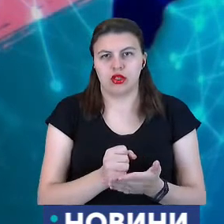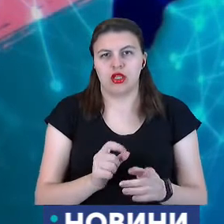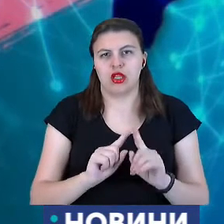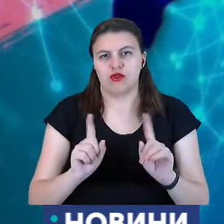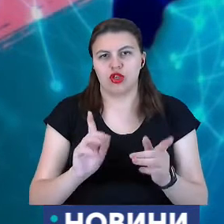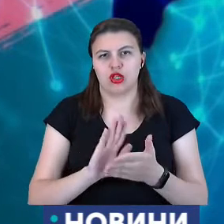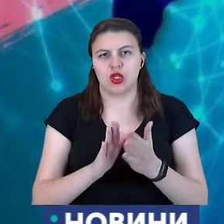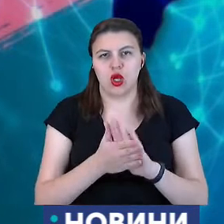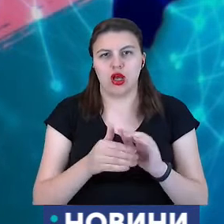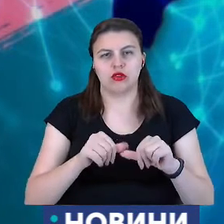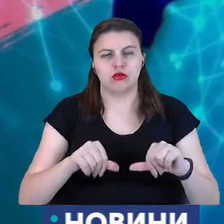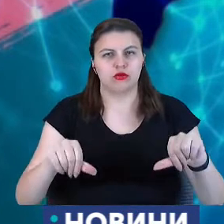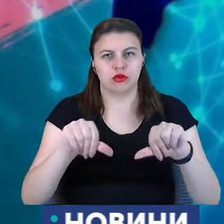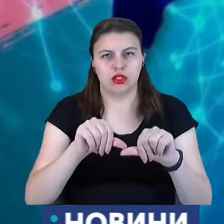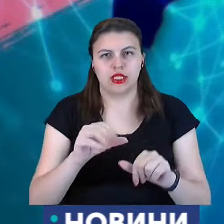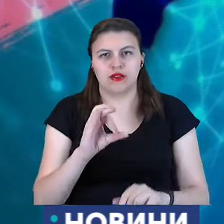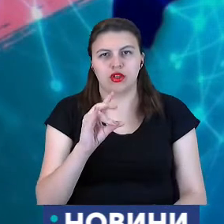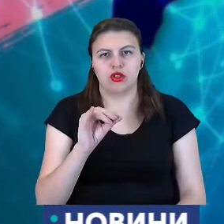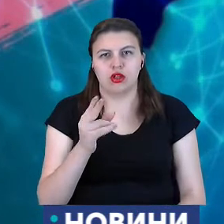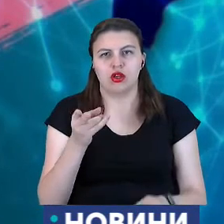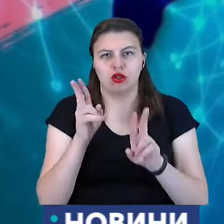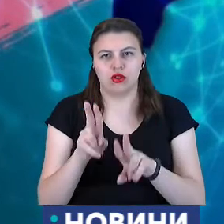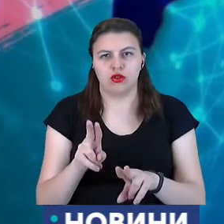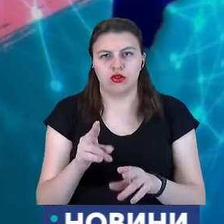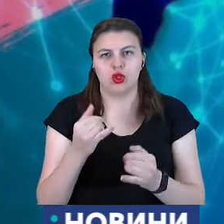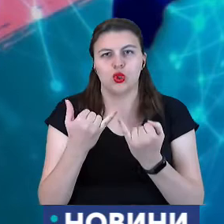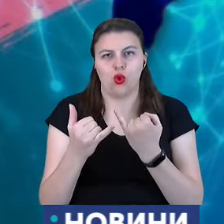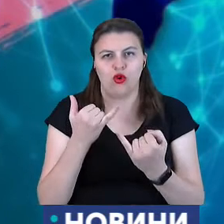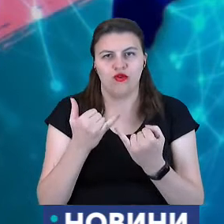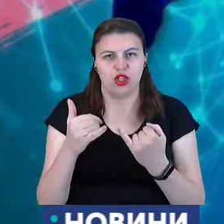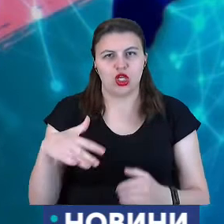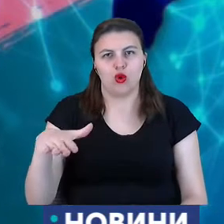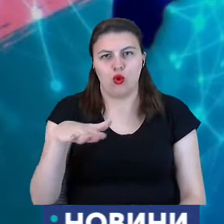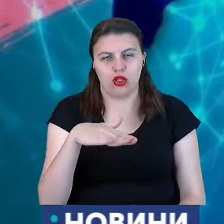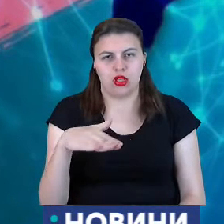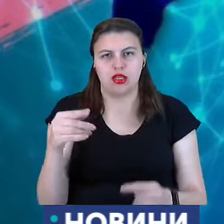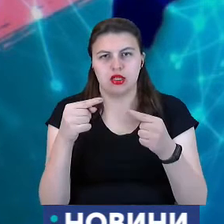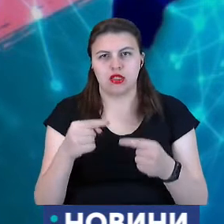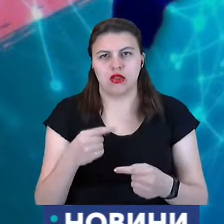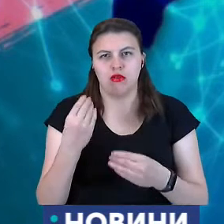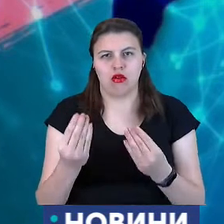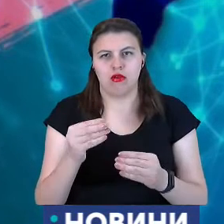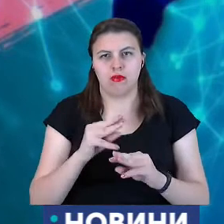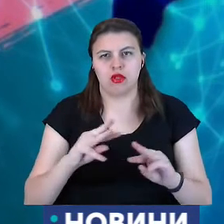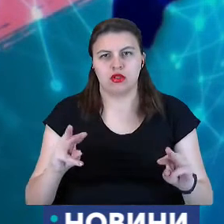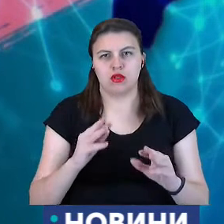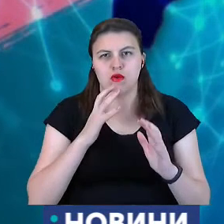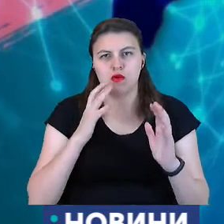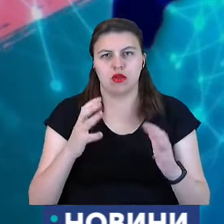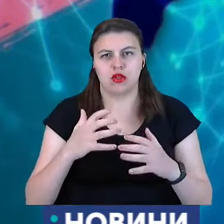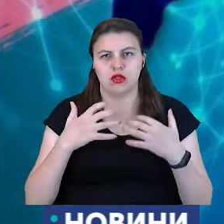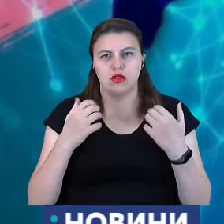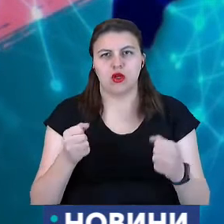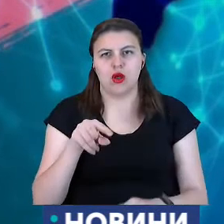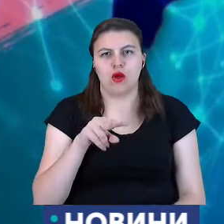Для Сєвєродонецька залишили обмеження жовтої зони. Згідно даних Міністерства охорони здоров'я, на карті Луганщина досі